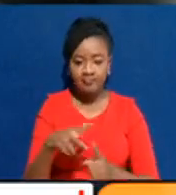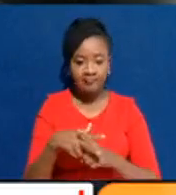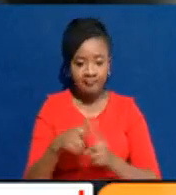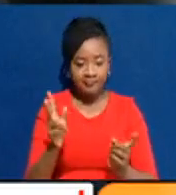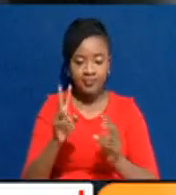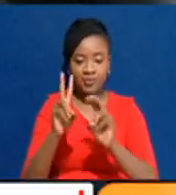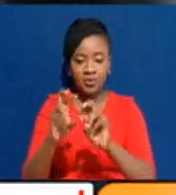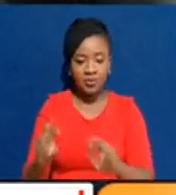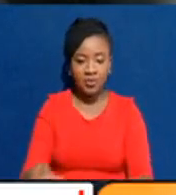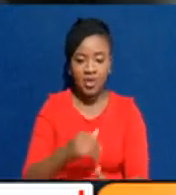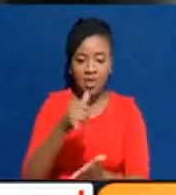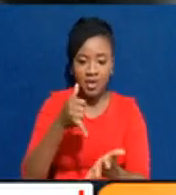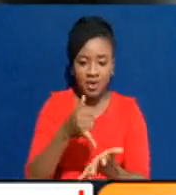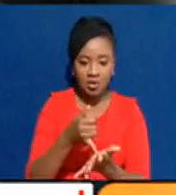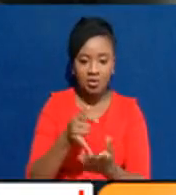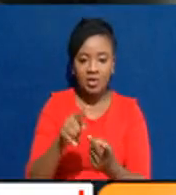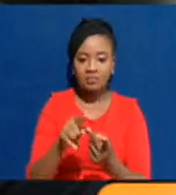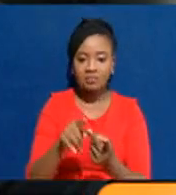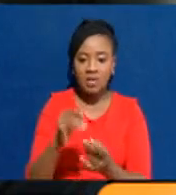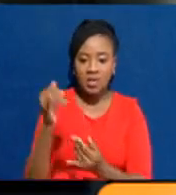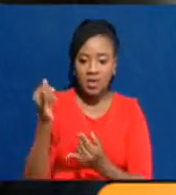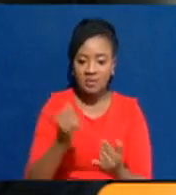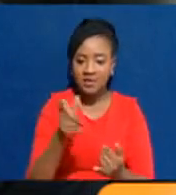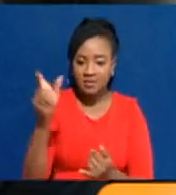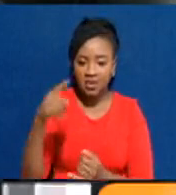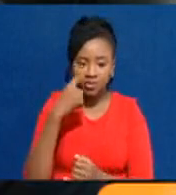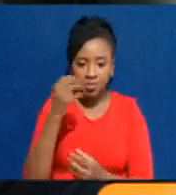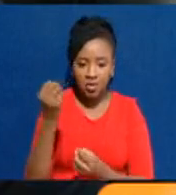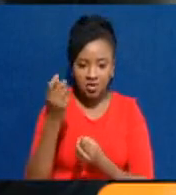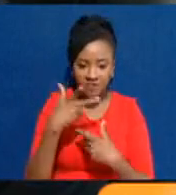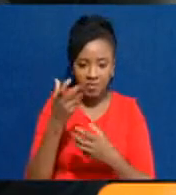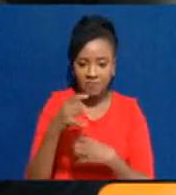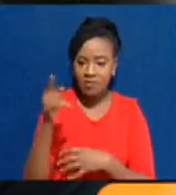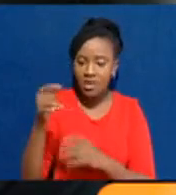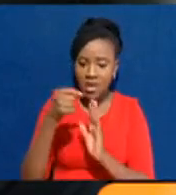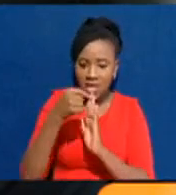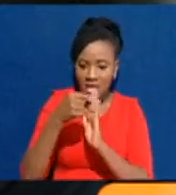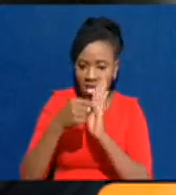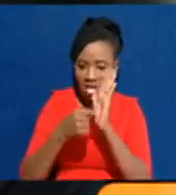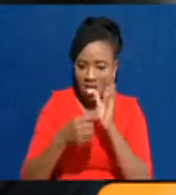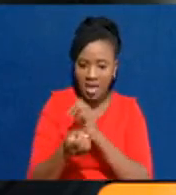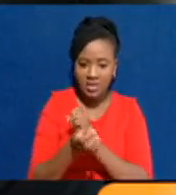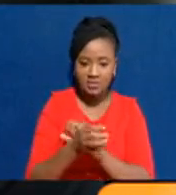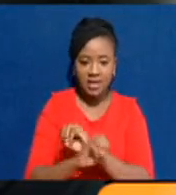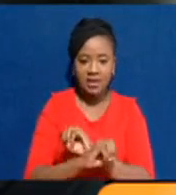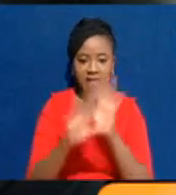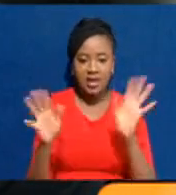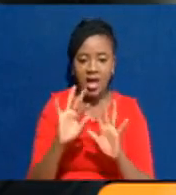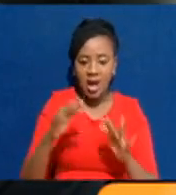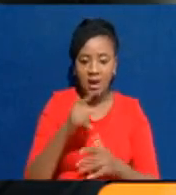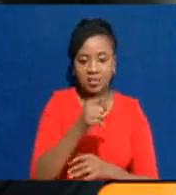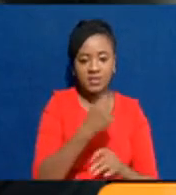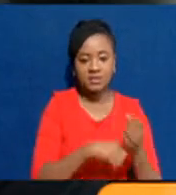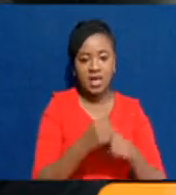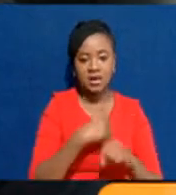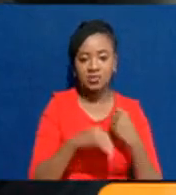investigations, including inviting the whistleblower to share in details regarding this heartless and ruthless